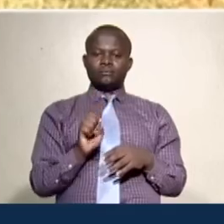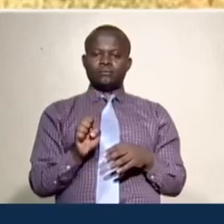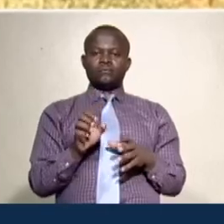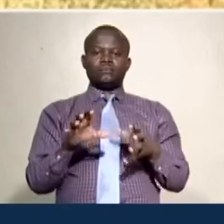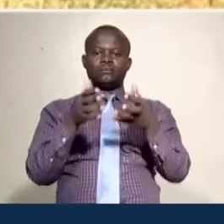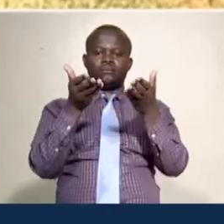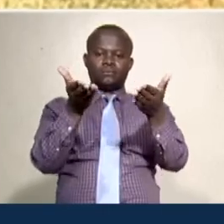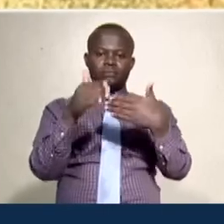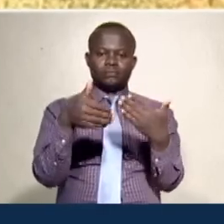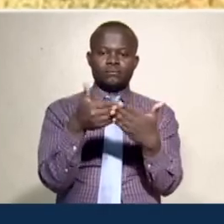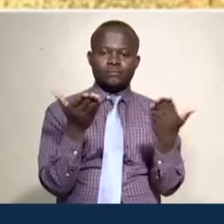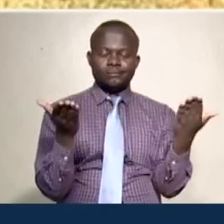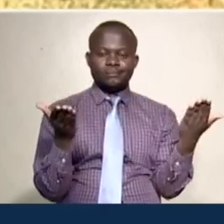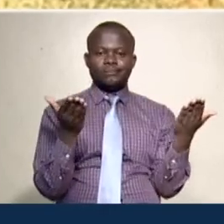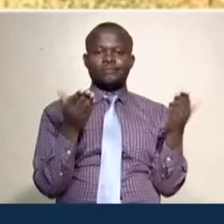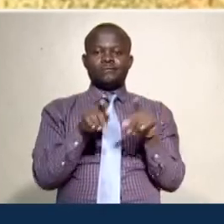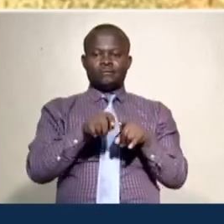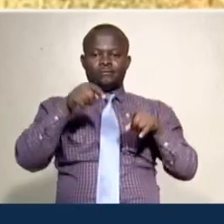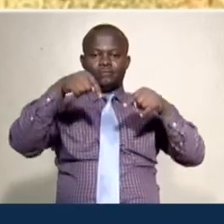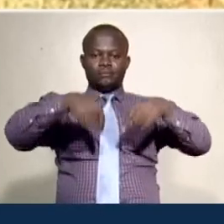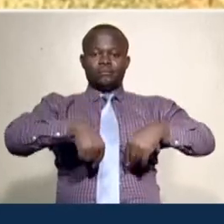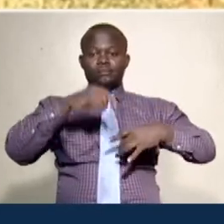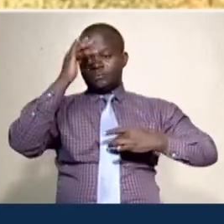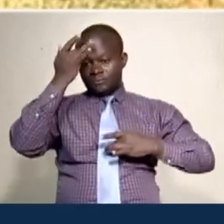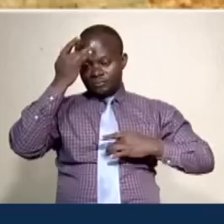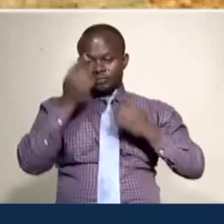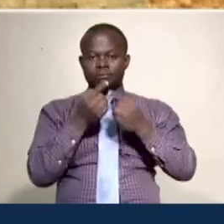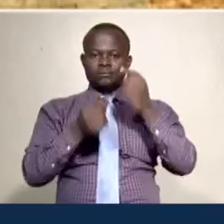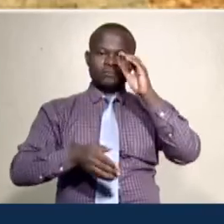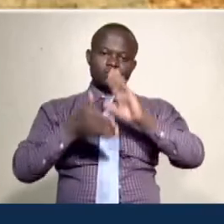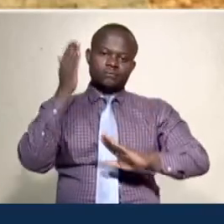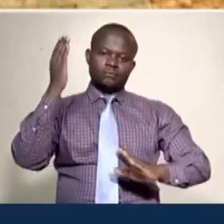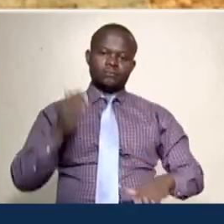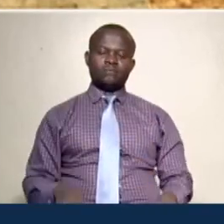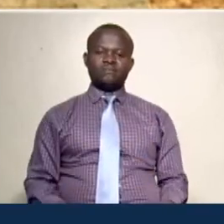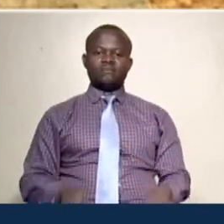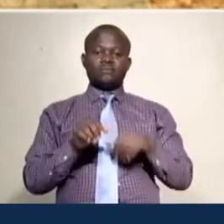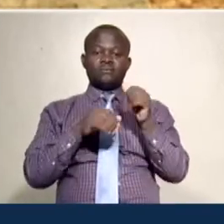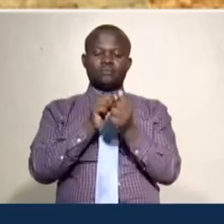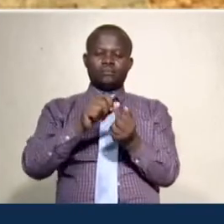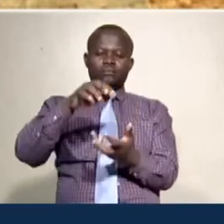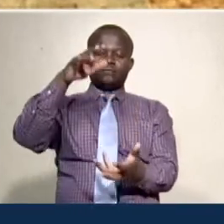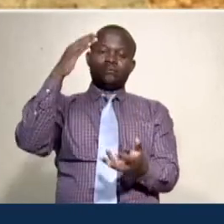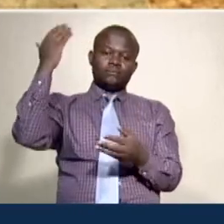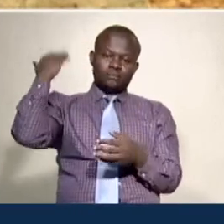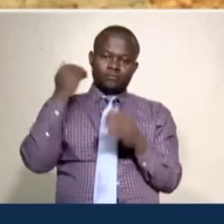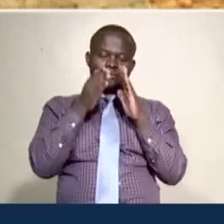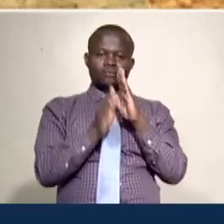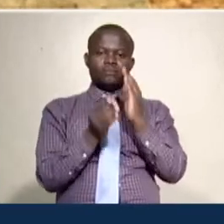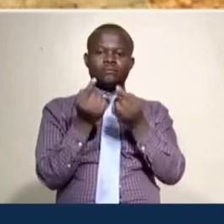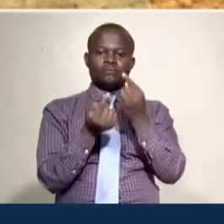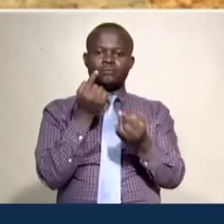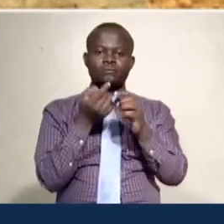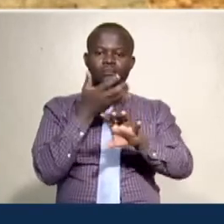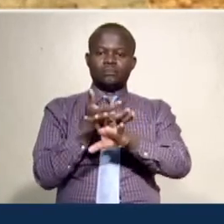ibiteretse hariya n'ubu ndwaye rwose guteka nako kanya. Ikijyanye n'imyotsi mbere umuntu yacanaga amakara